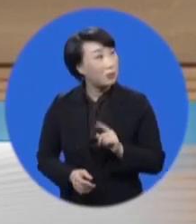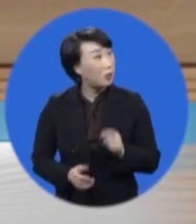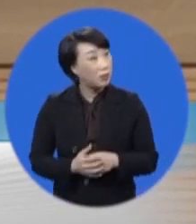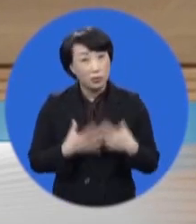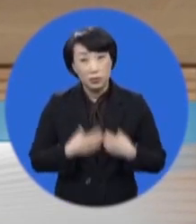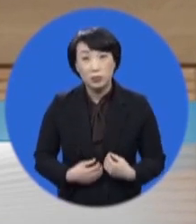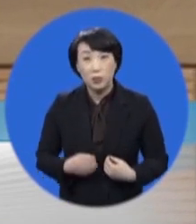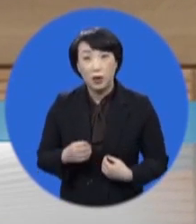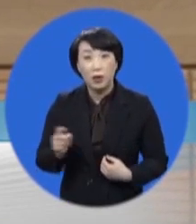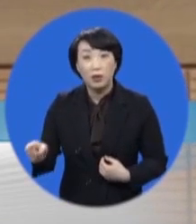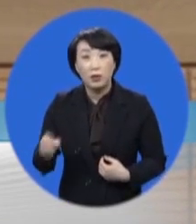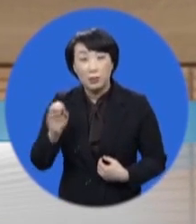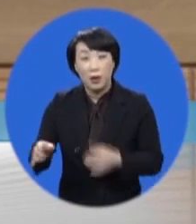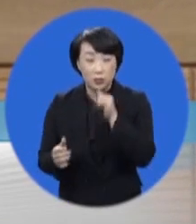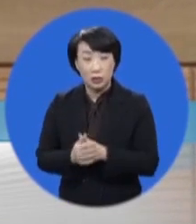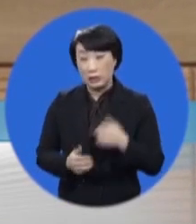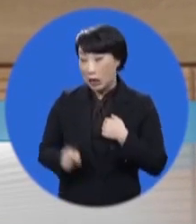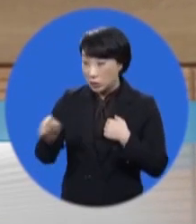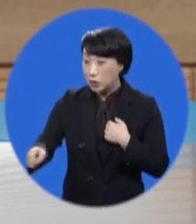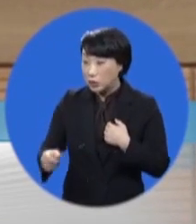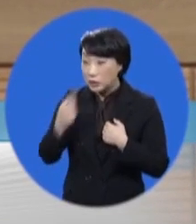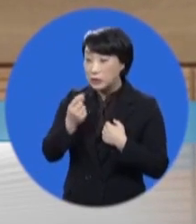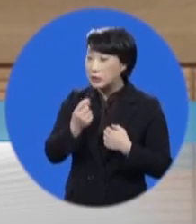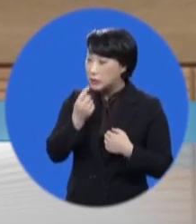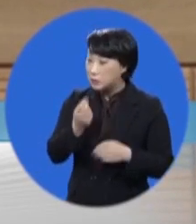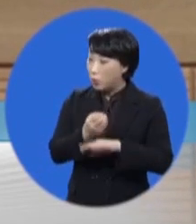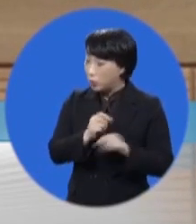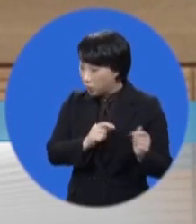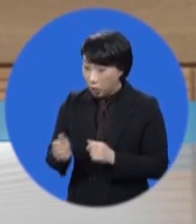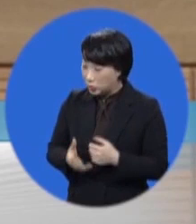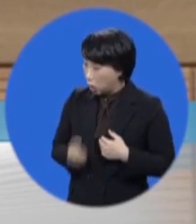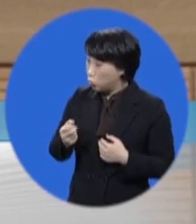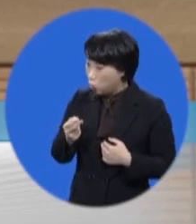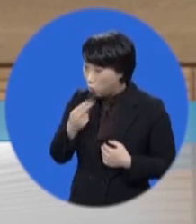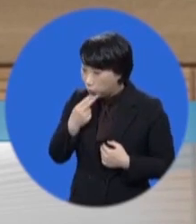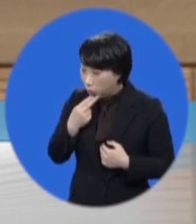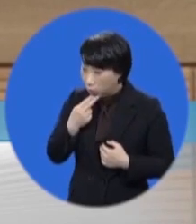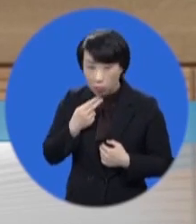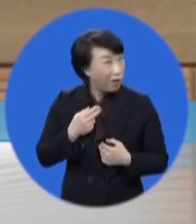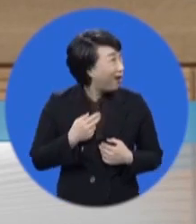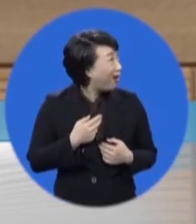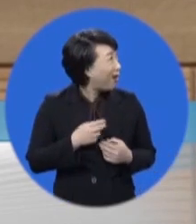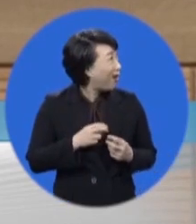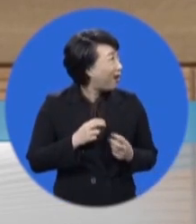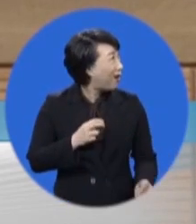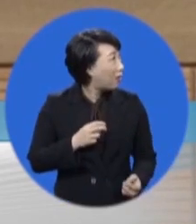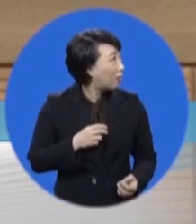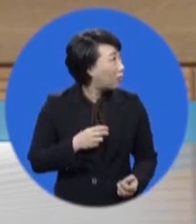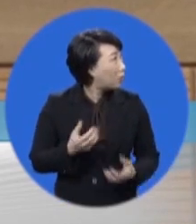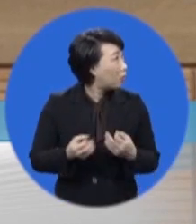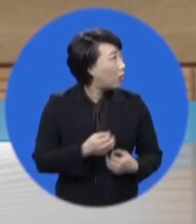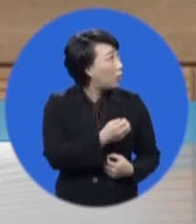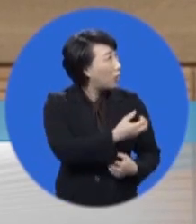실망스러운 얘기를 합니다. 내가 네게 줄 은과금은 없죠. 그럼 은과금도 없는데 뭐더러 쳐다보라겠냐 그 말이고.